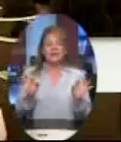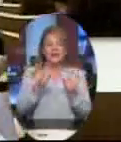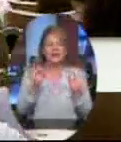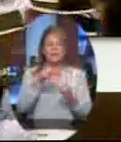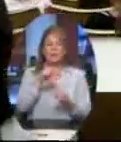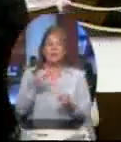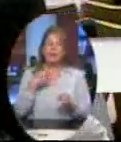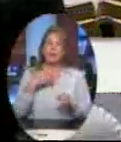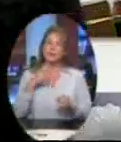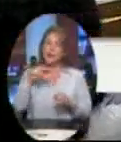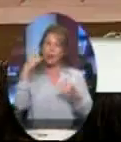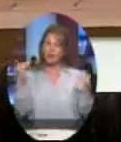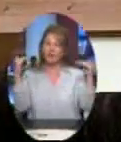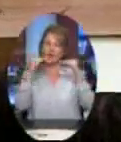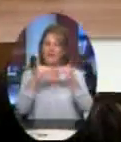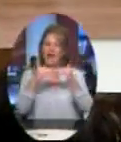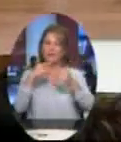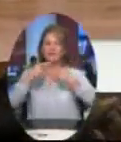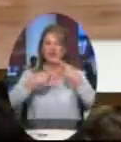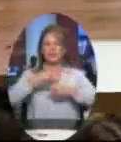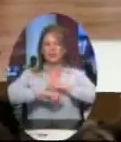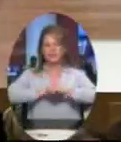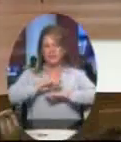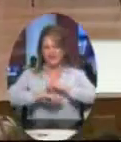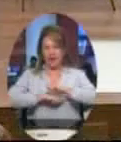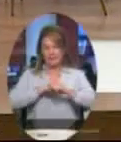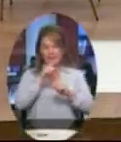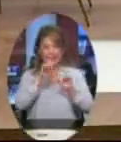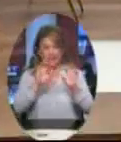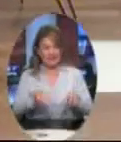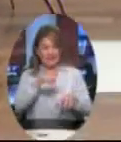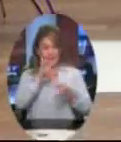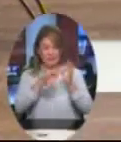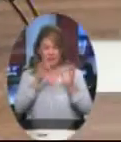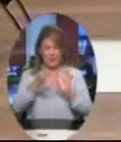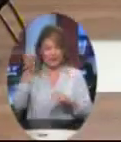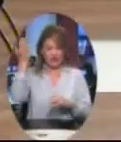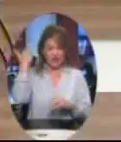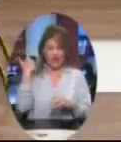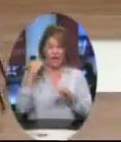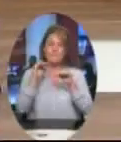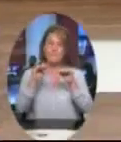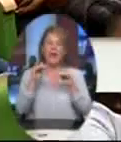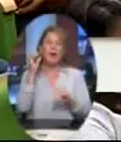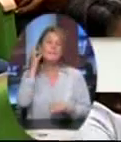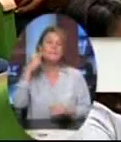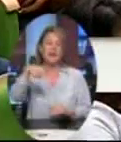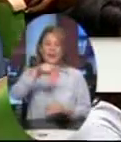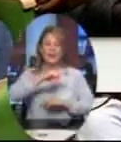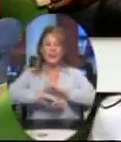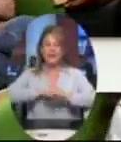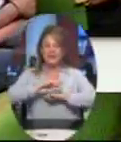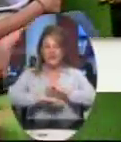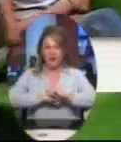שווה בשנת הבת מצווה. דורית בייניש, נשיאת בית המשפט העליון לשעבר, ברכה את בנות המצווה, בנות